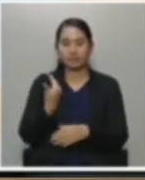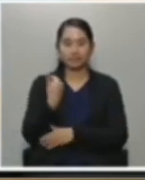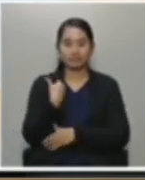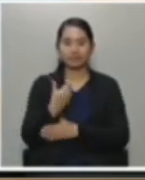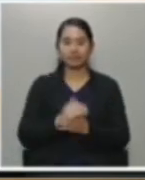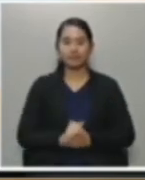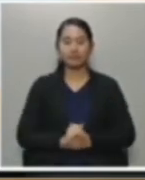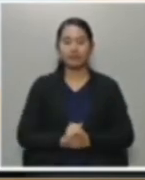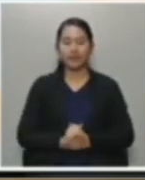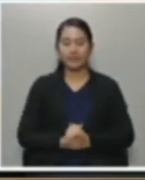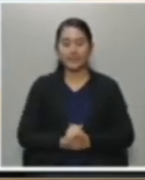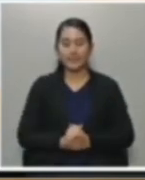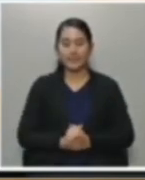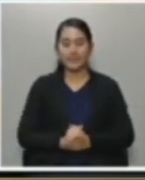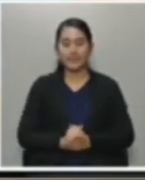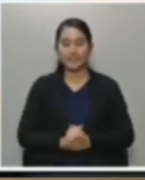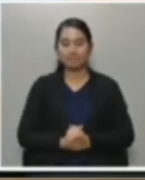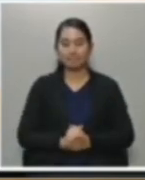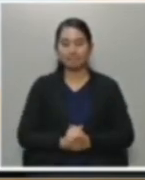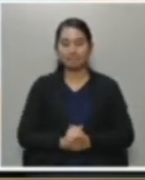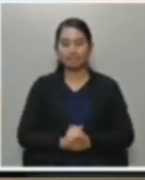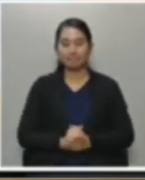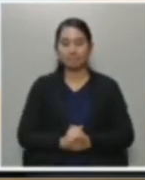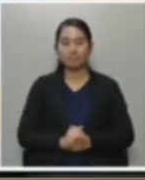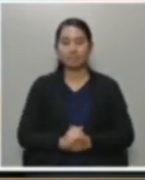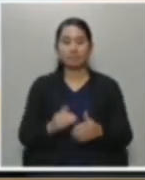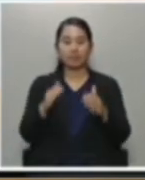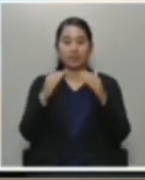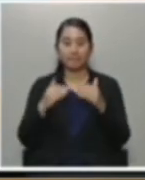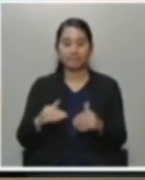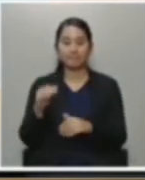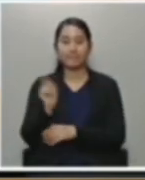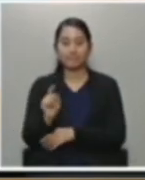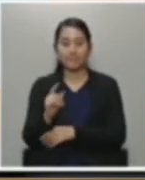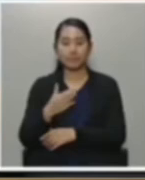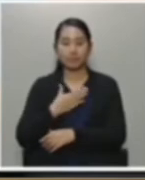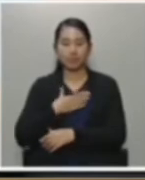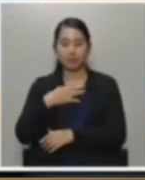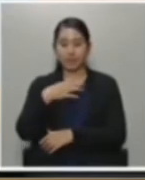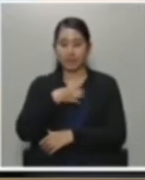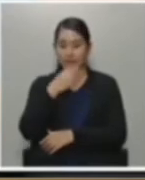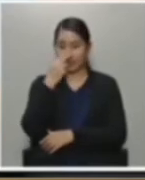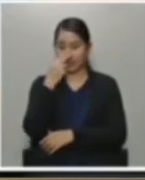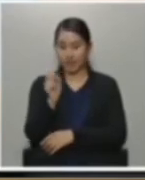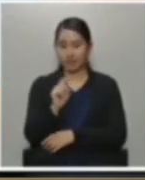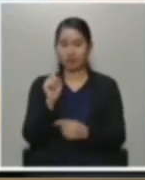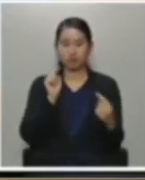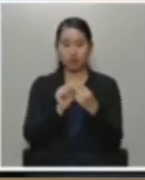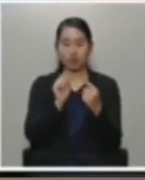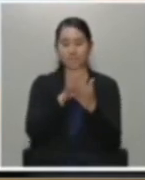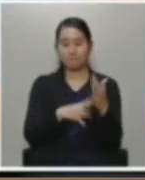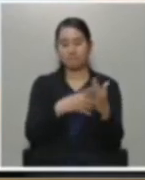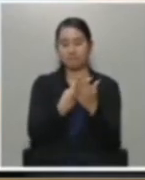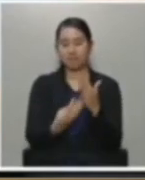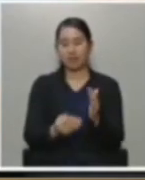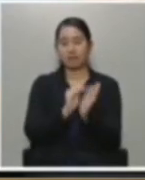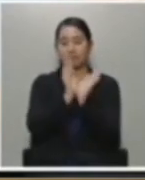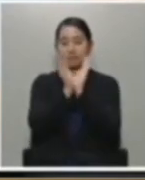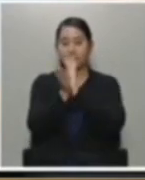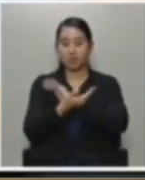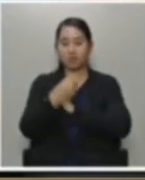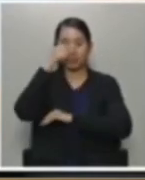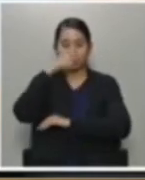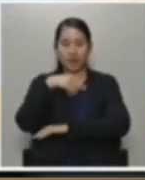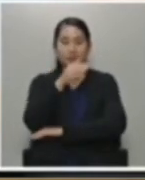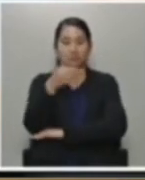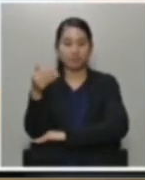านนี่คือเรื่องแรกเรื่องที่สองผมอยากจะเห็นการปฏิรูปประเทศของเรานี่